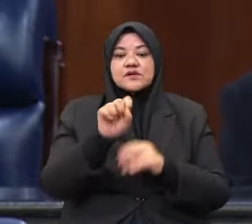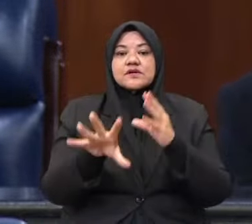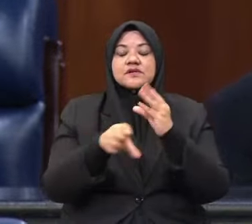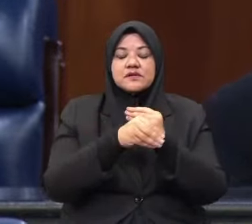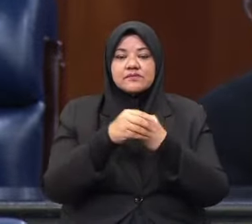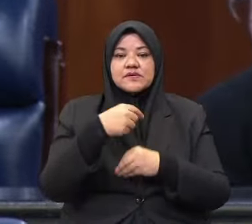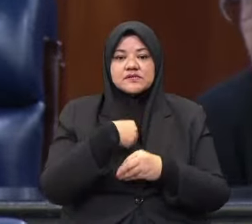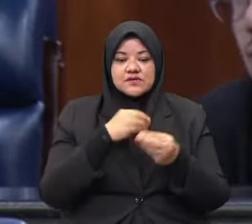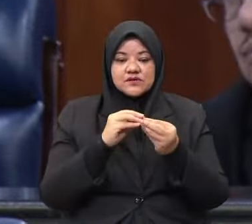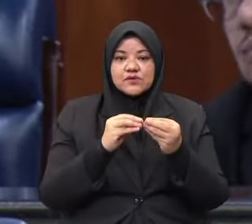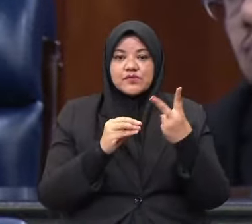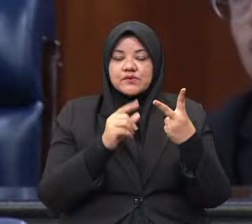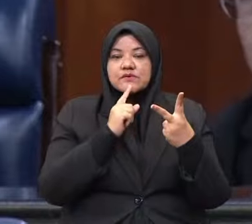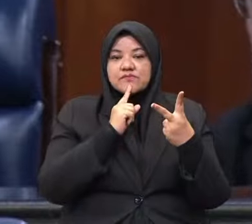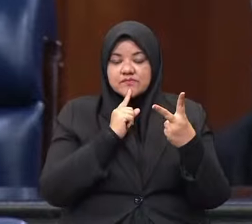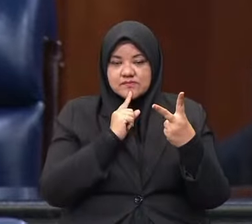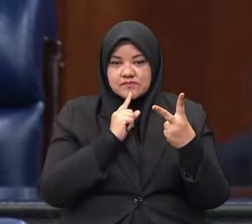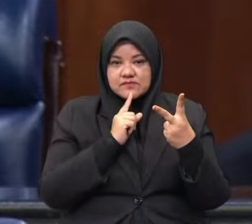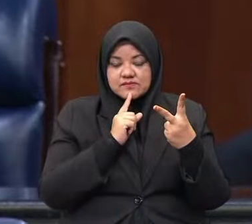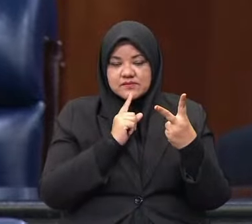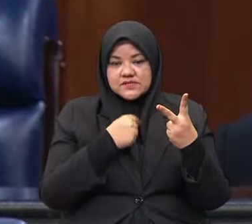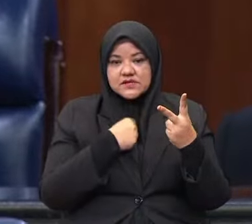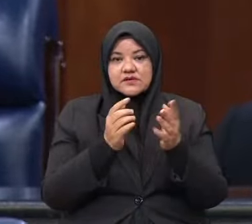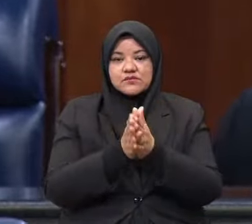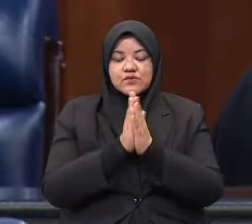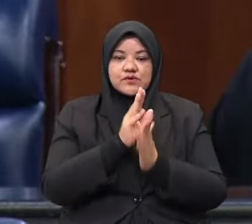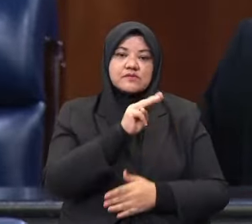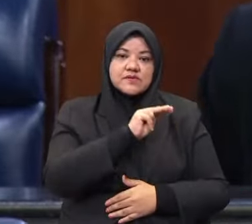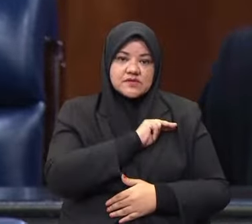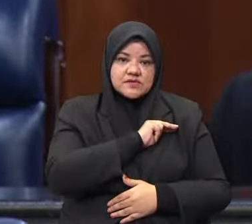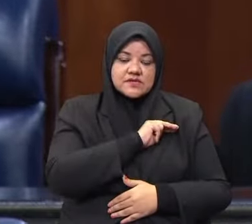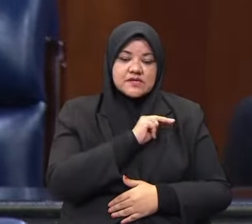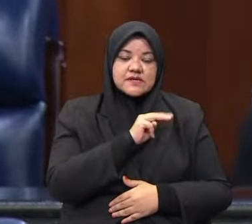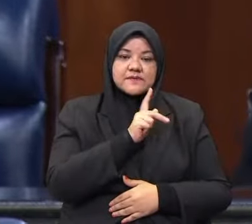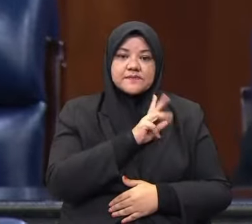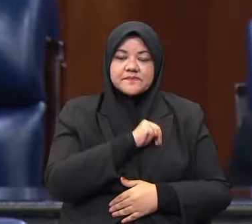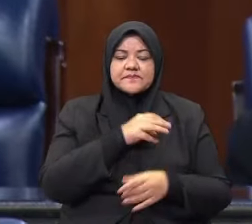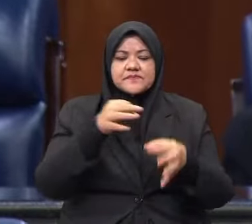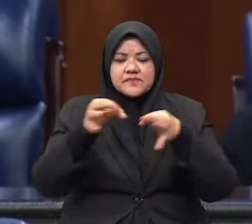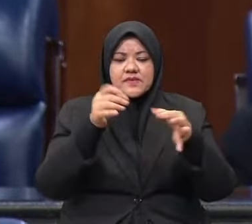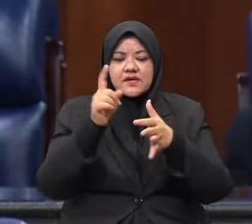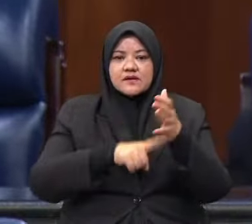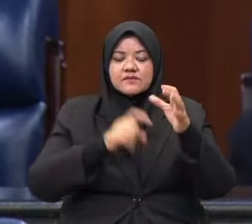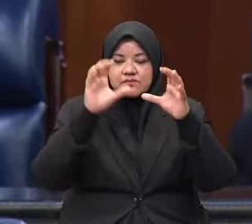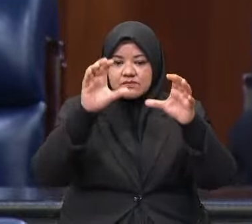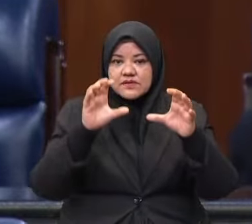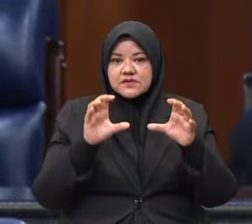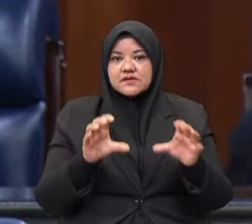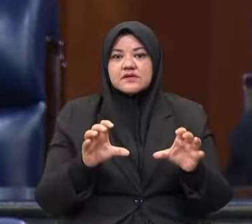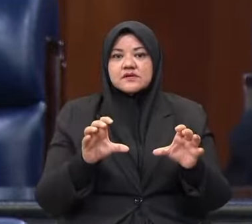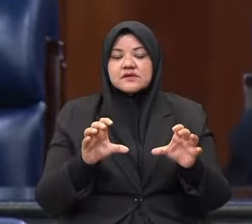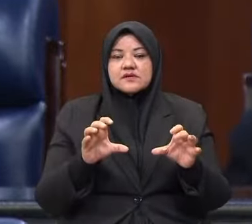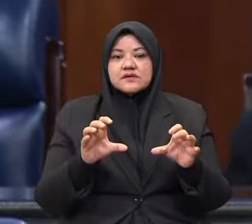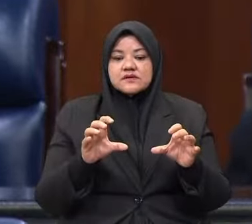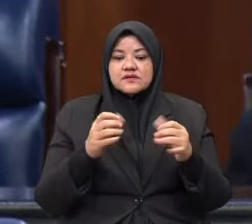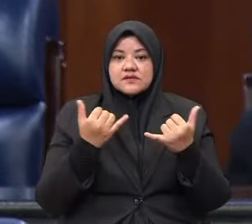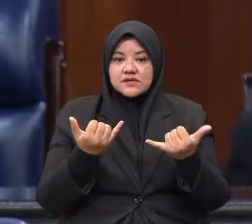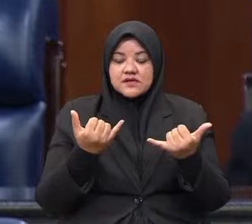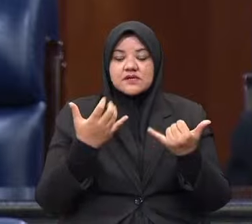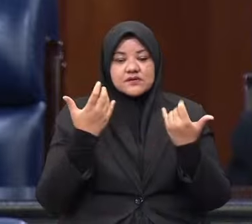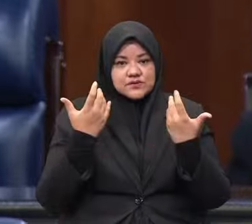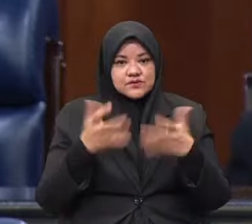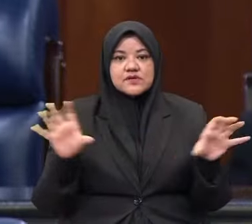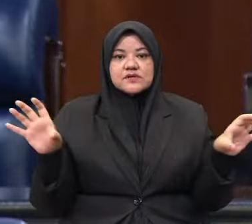tambahan saya yang kedua, Yang Amat Menteri. Saya mohon Menteri dan Kementerian jelaskan apakah langkah-langkah yang sedang dan